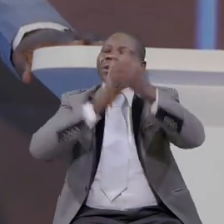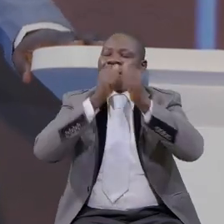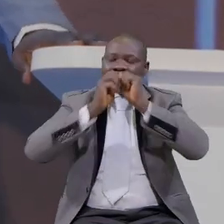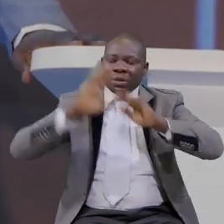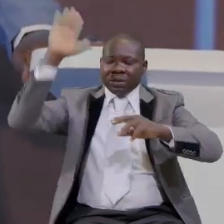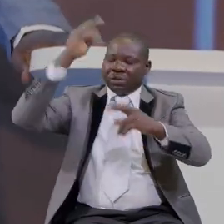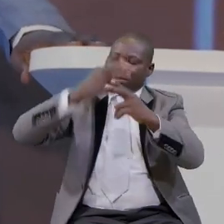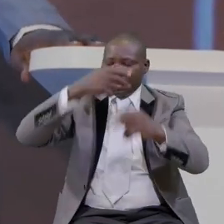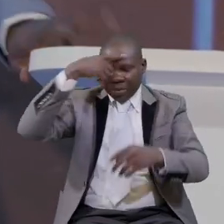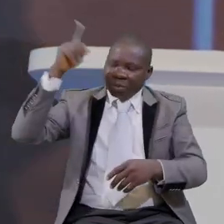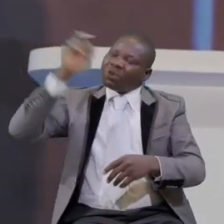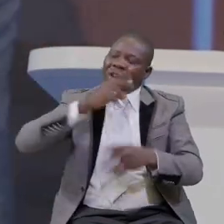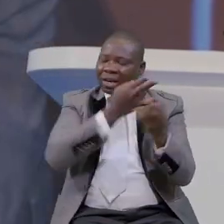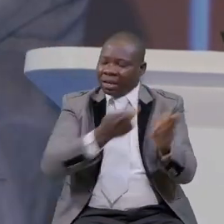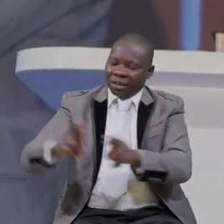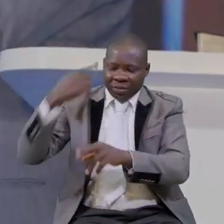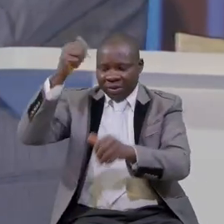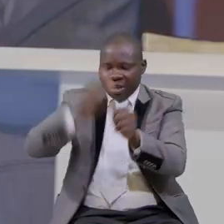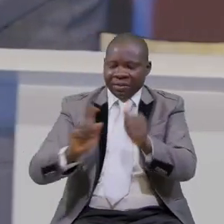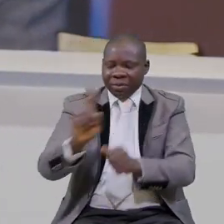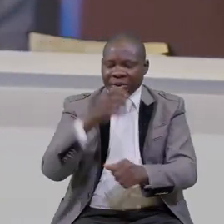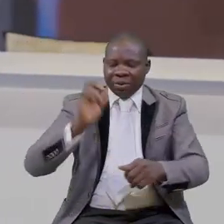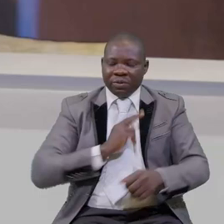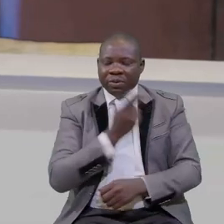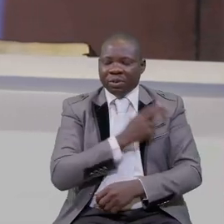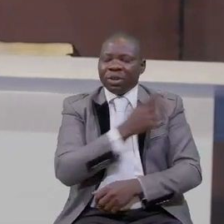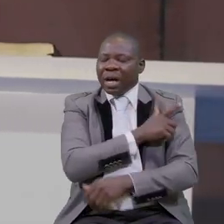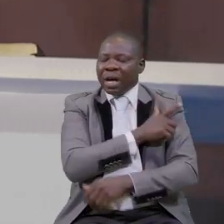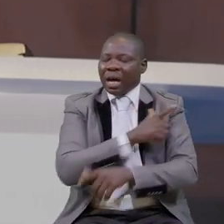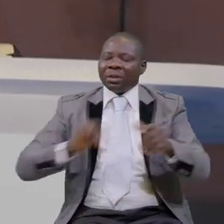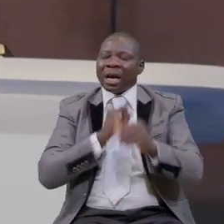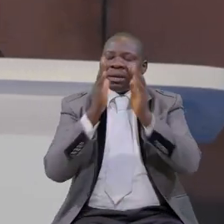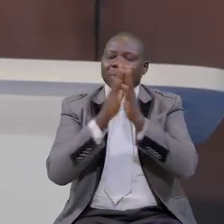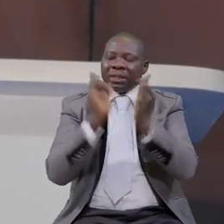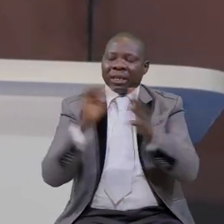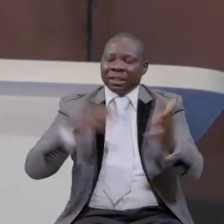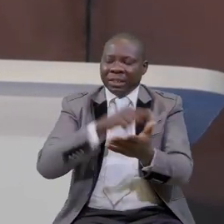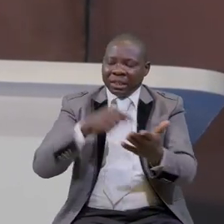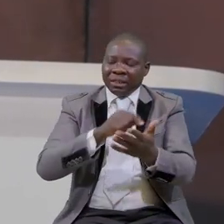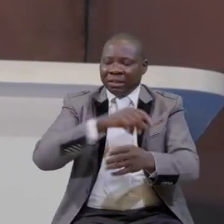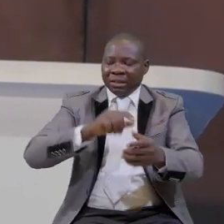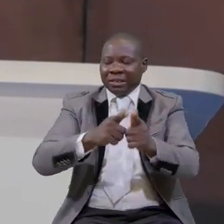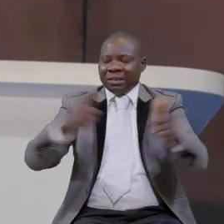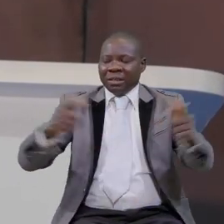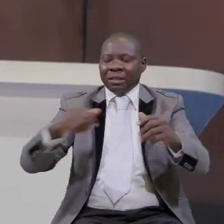je bénis ton nom, parce que tu es prêt pour tout un chacun de nous. Seigneur, je prie que cette grande